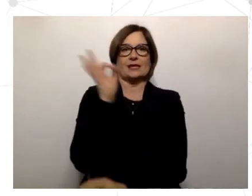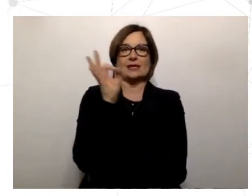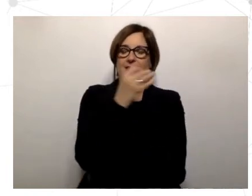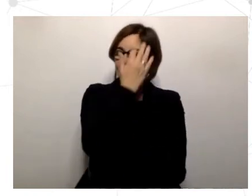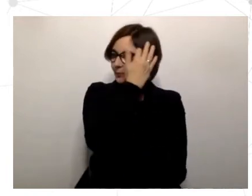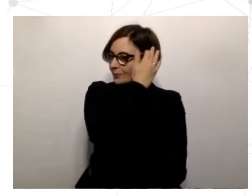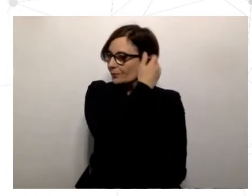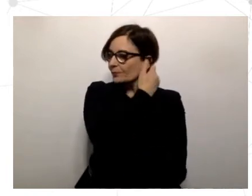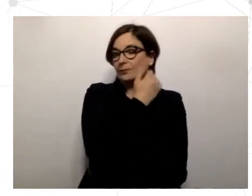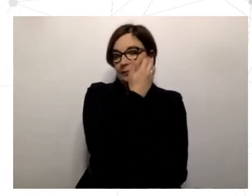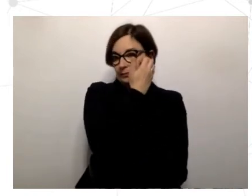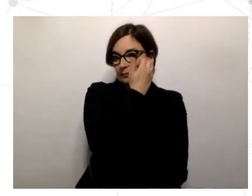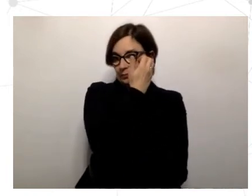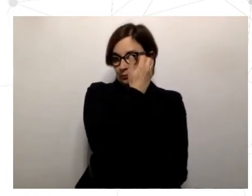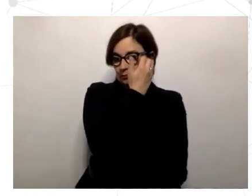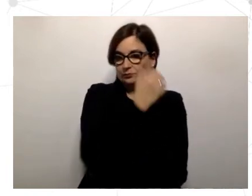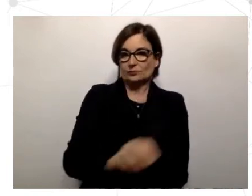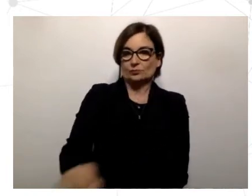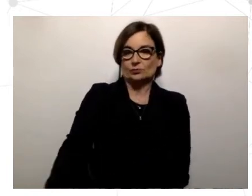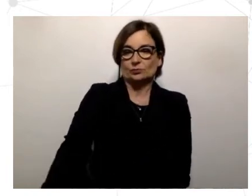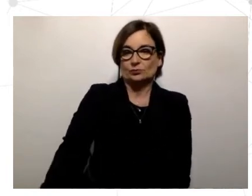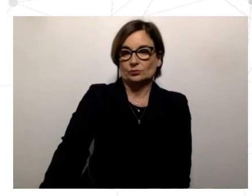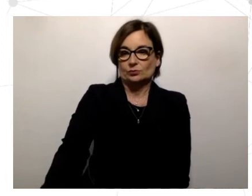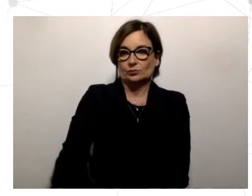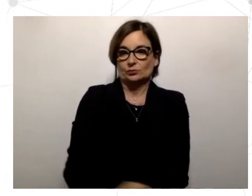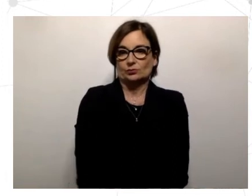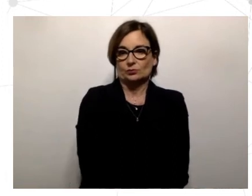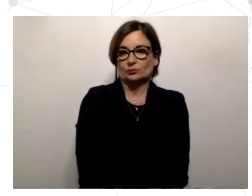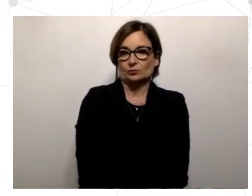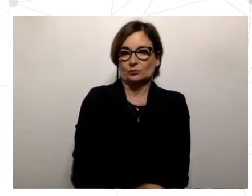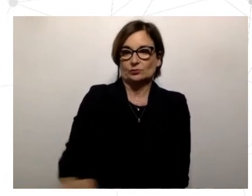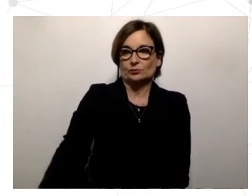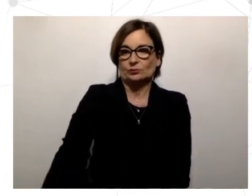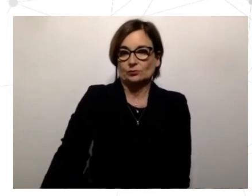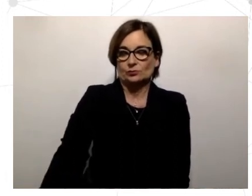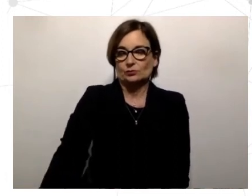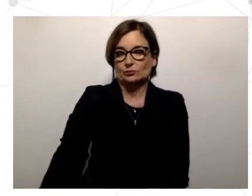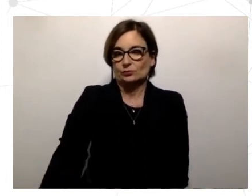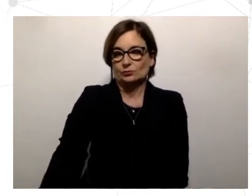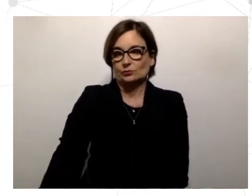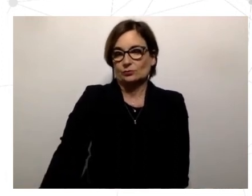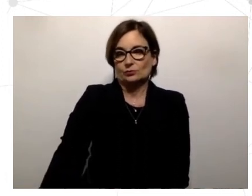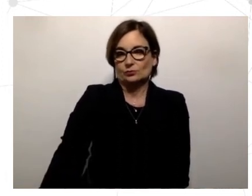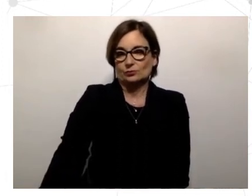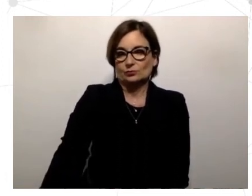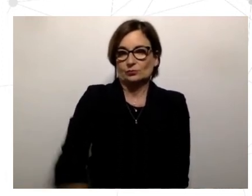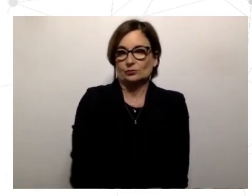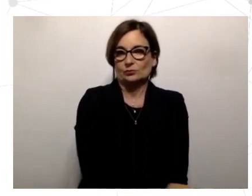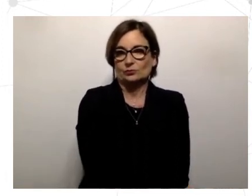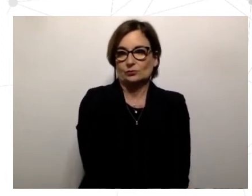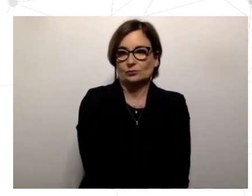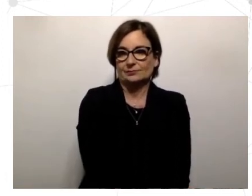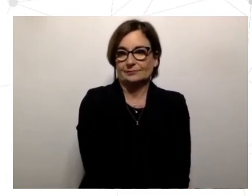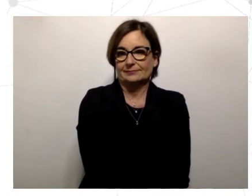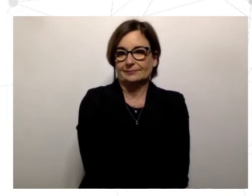at national level, for instance, our association, the UICI, as well as the